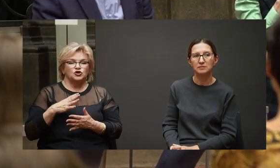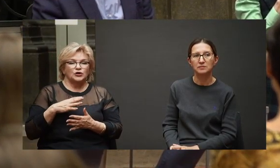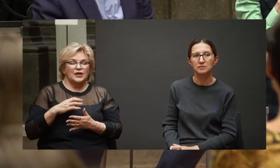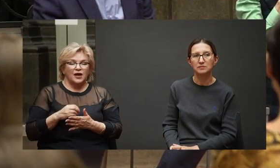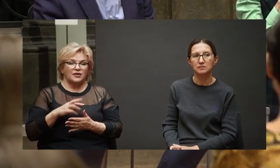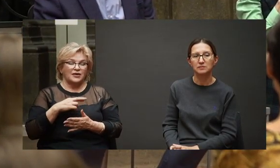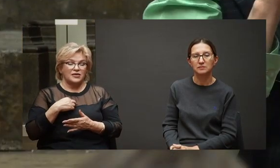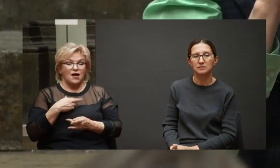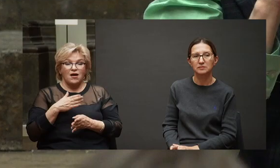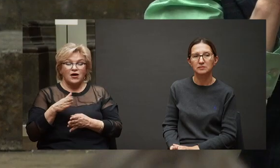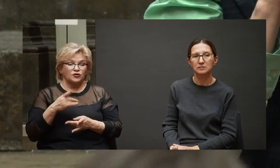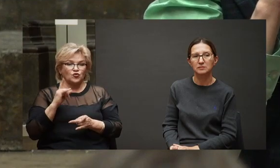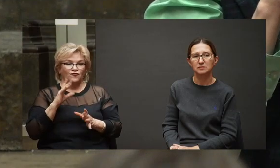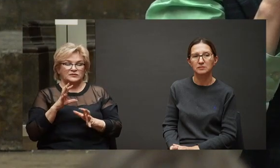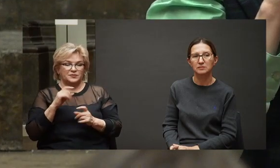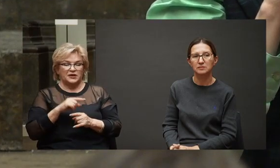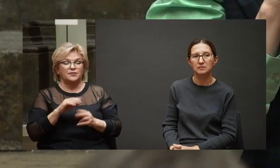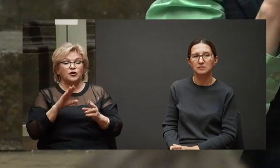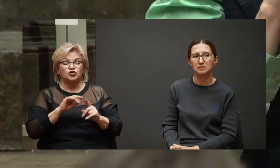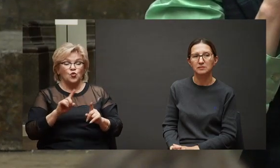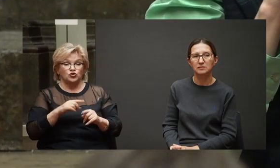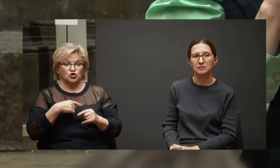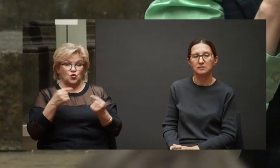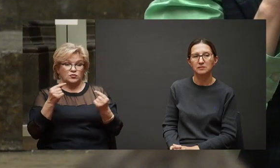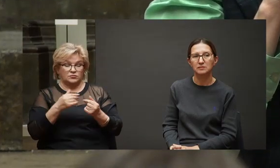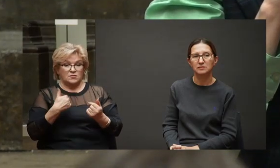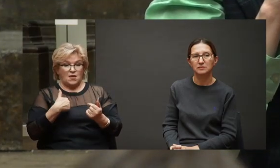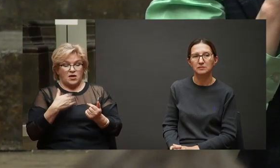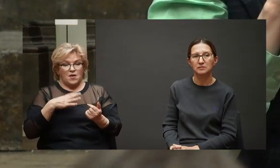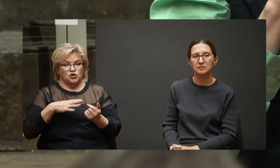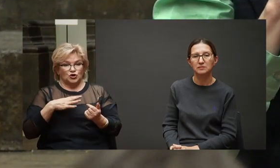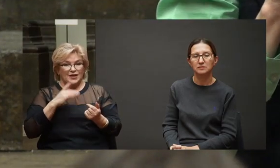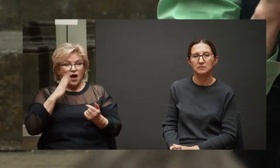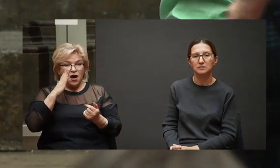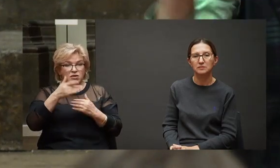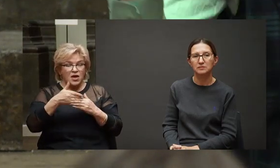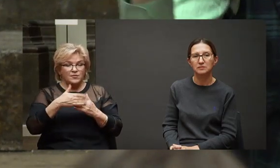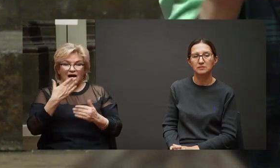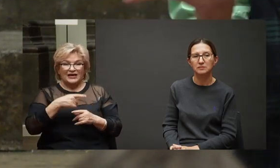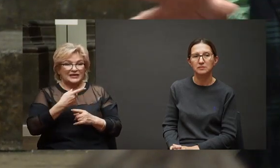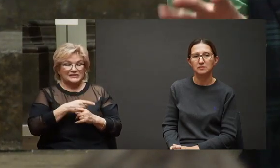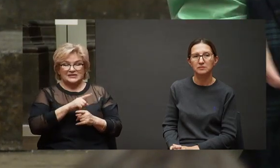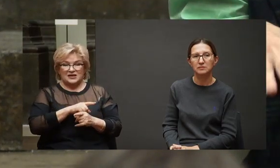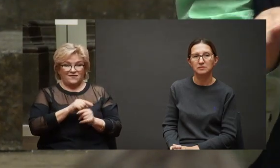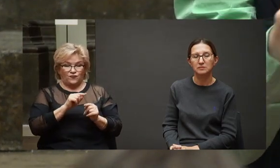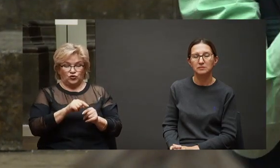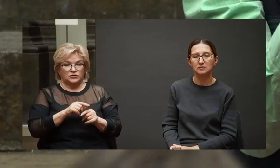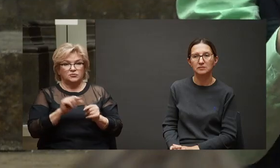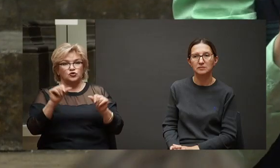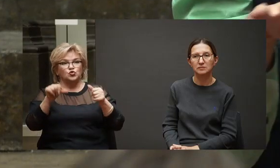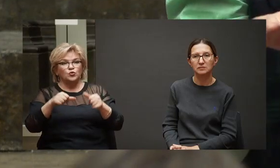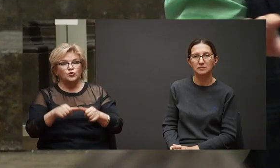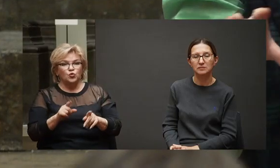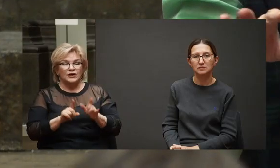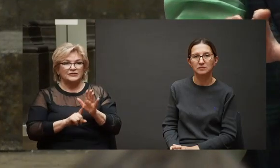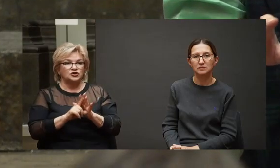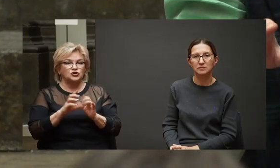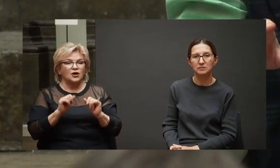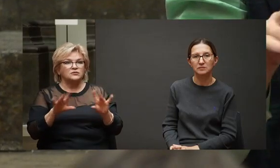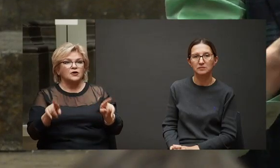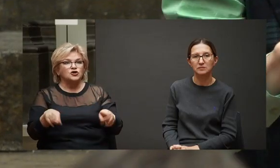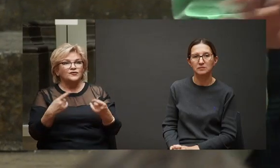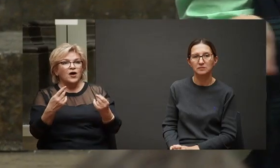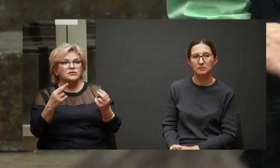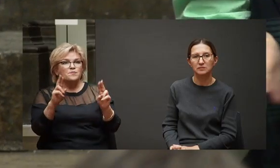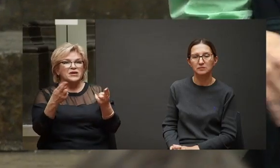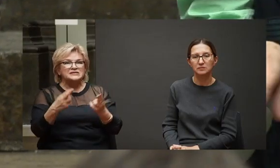и я готов воспринимать то, что соответствует моим ожиданиям. А если тут эти самые скульптуры начинают оживать и